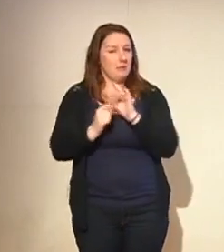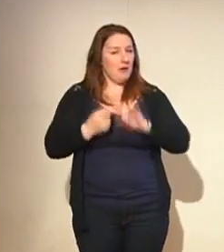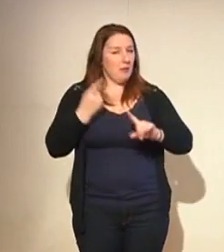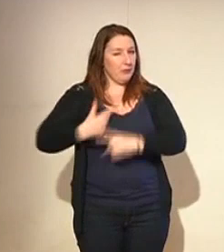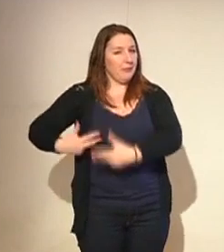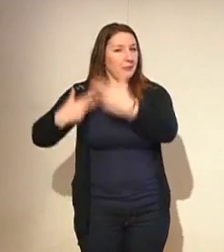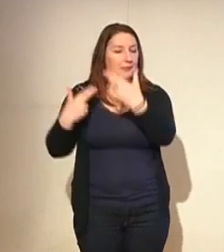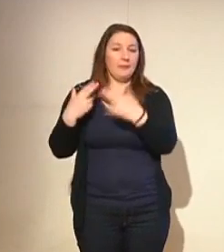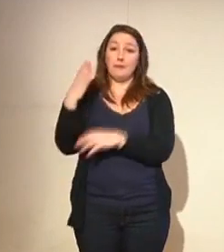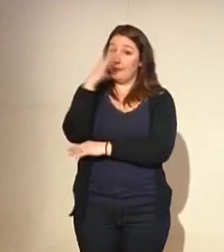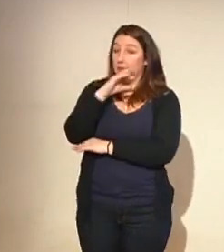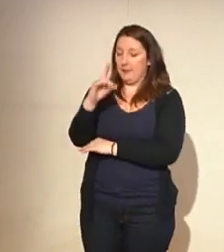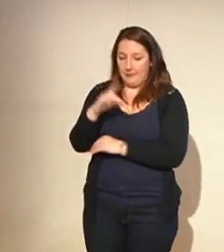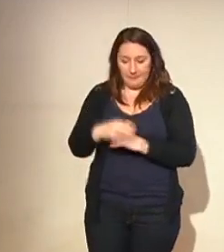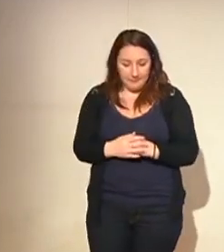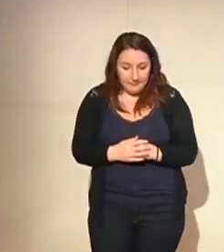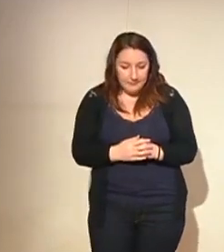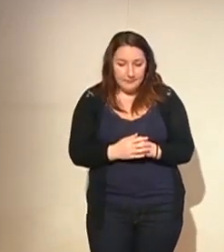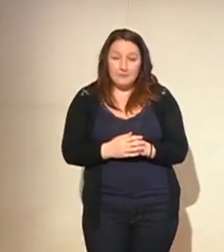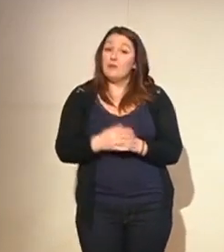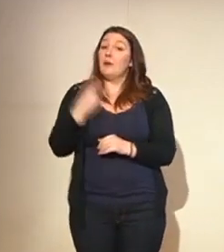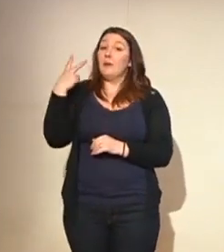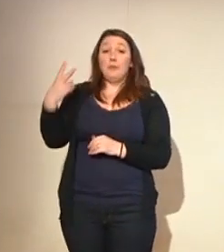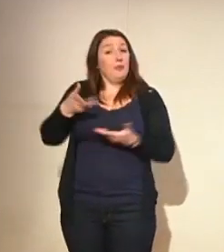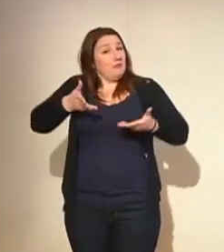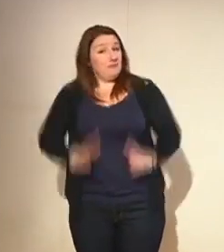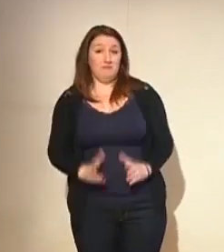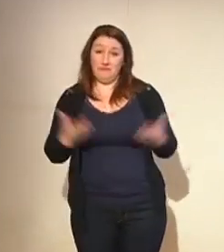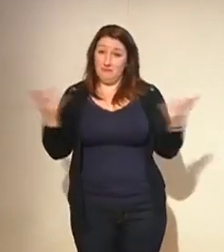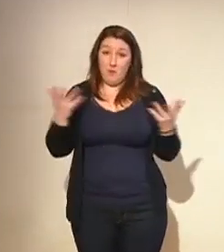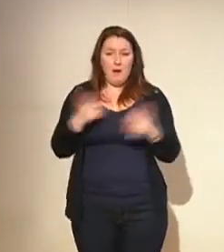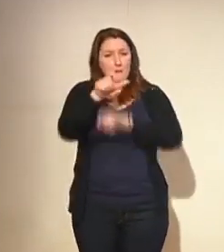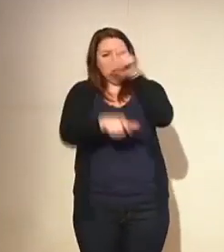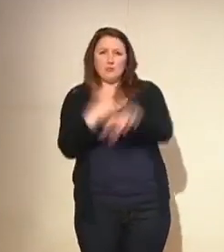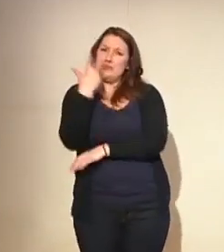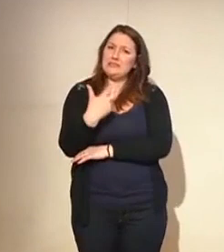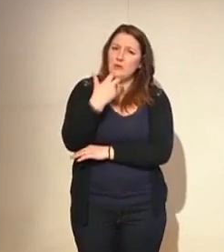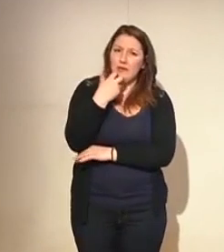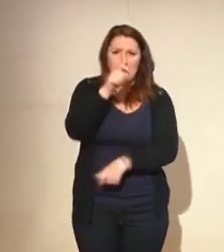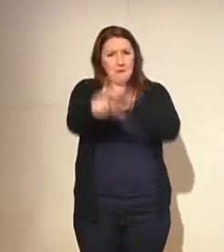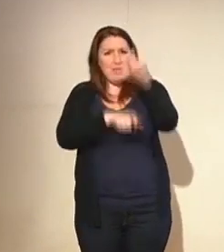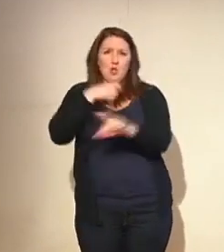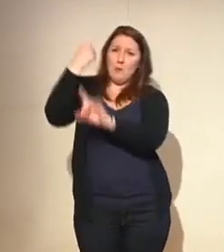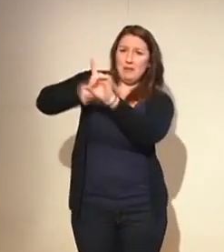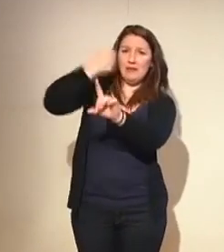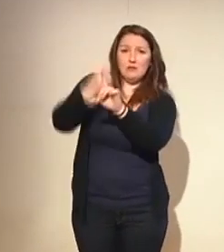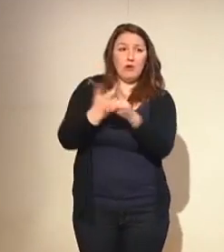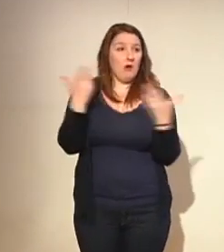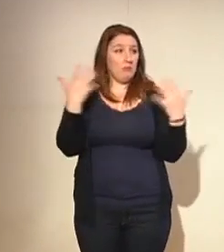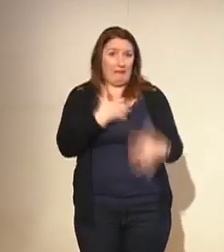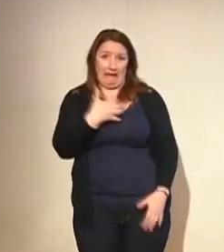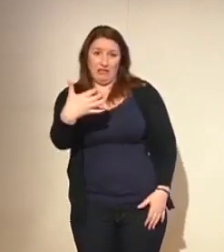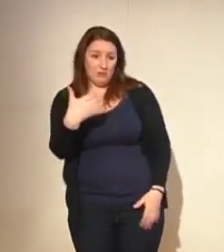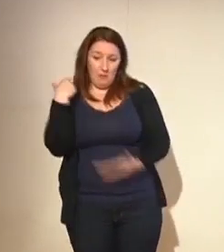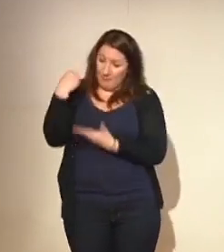était donc très clairement de permettre à des citoyens et à des militants qui n'ont pas de fortune personnelle d'exercer